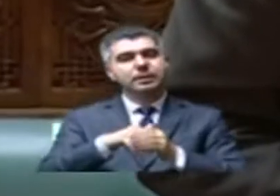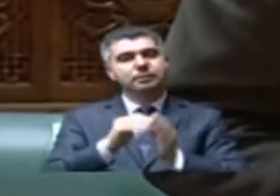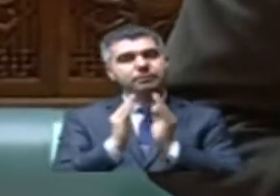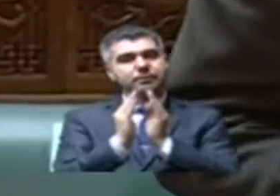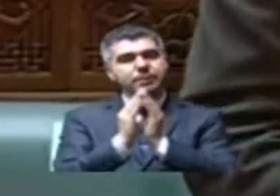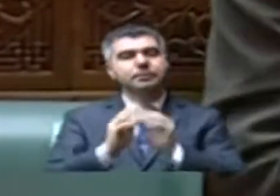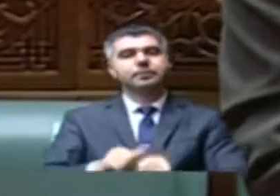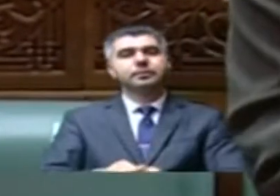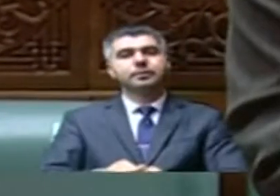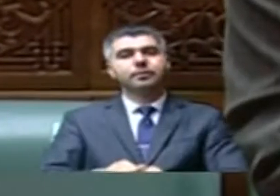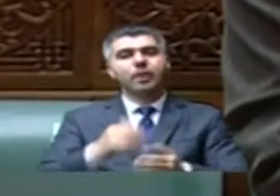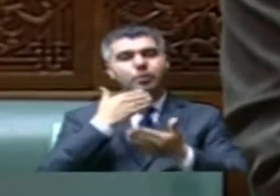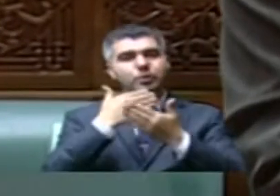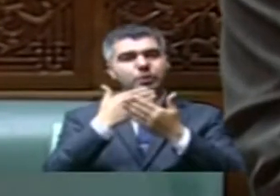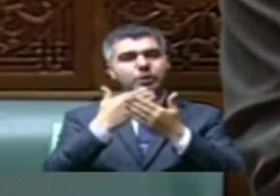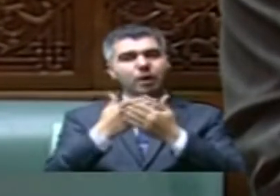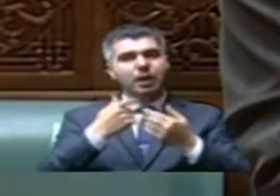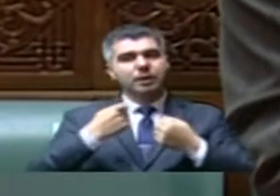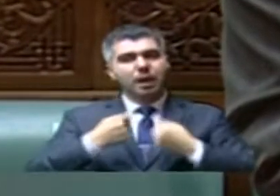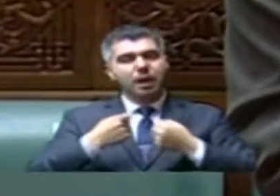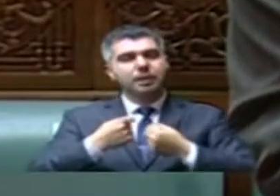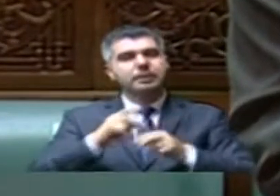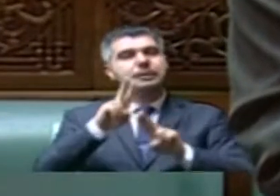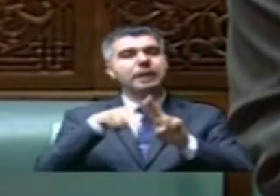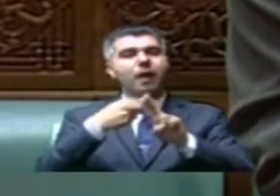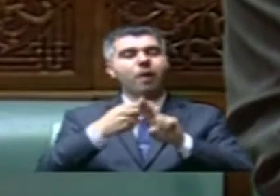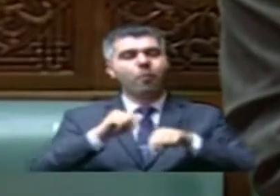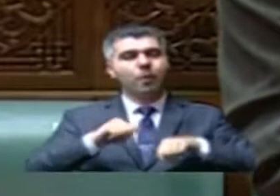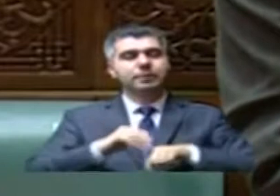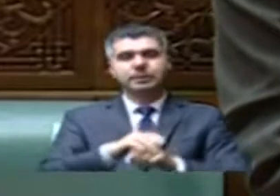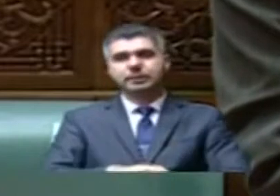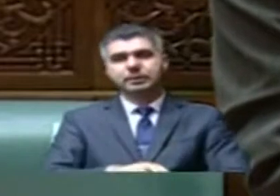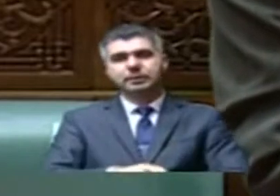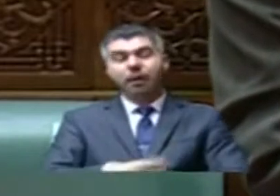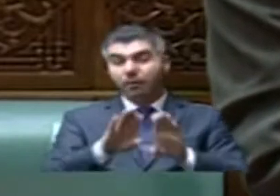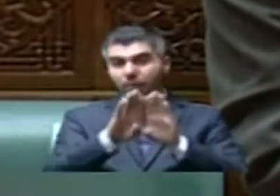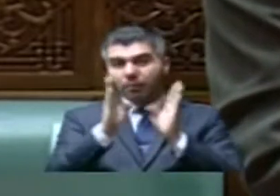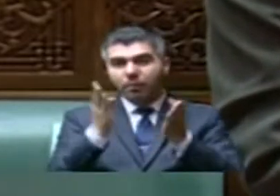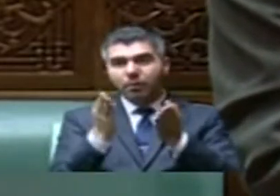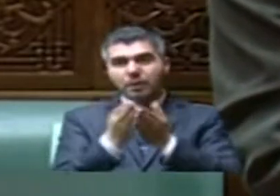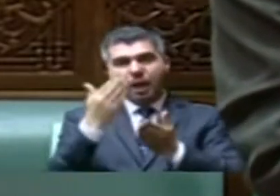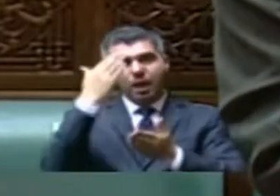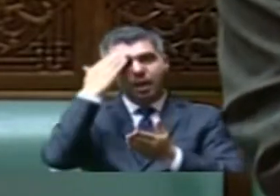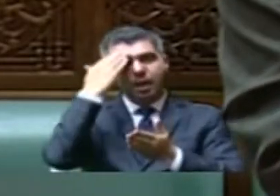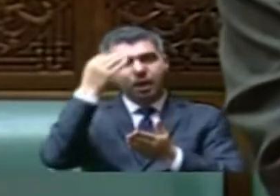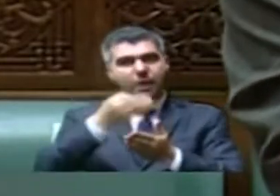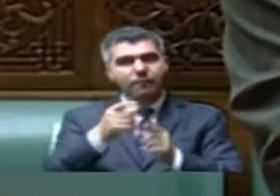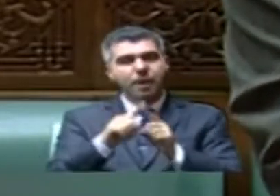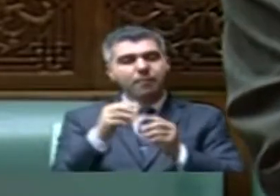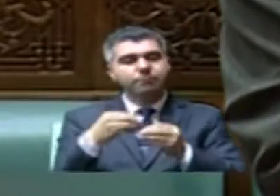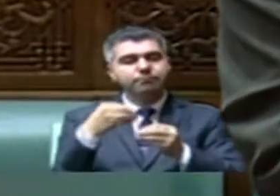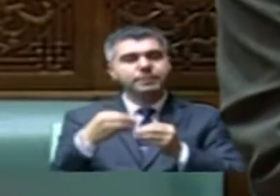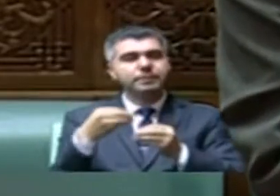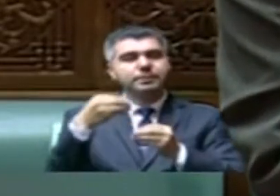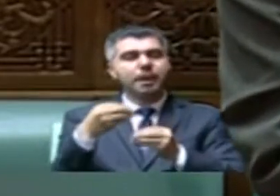شكرا سيد الرئيس، شكرا سيد الوزير على جوابكم. نعلم جميعا أن عدم تنفيذ الأحكام أو تأخيرها يؤثر سلبا